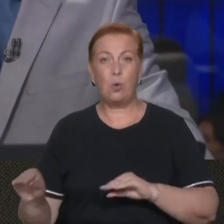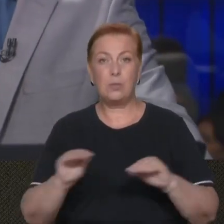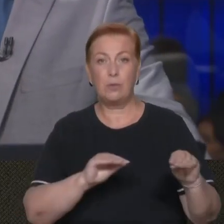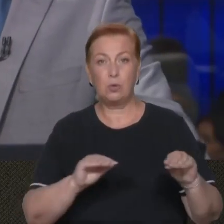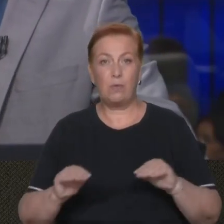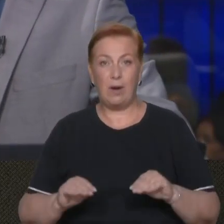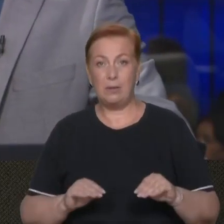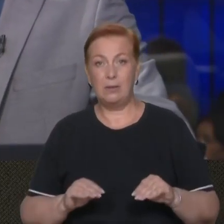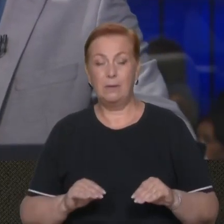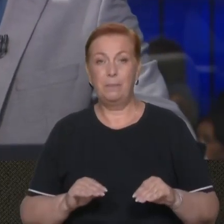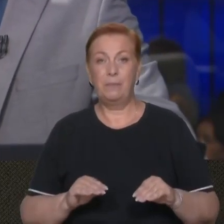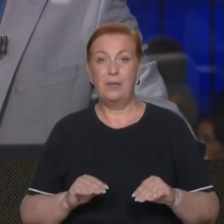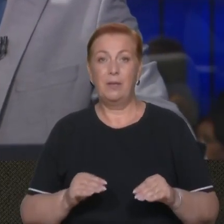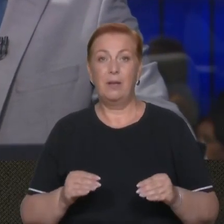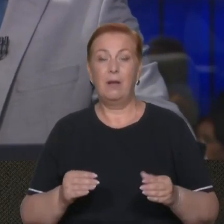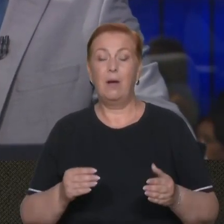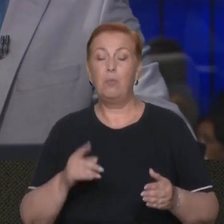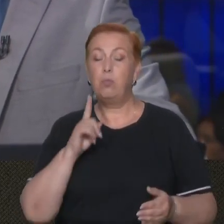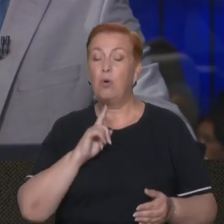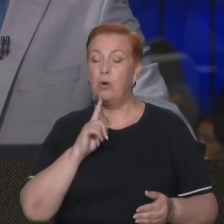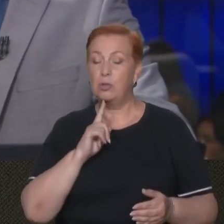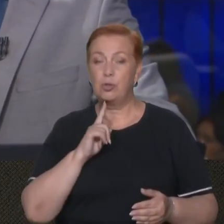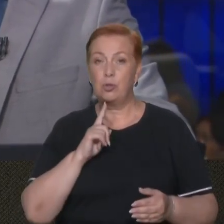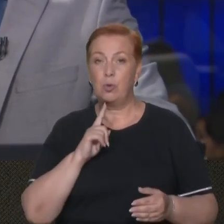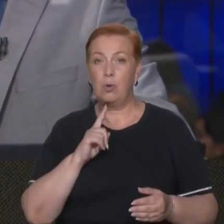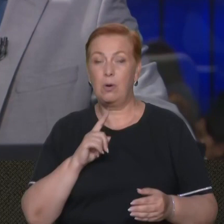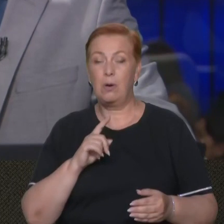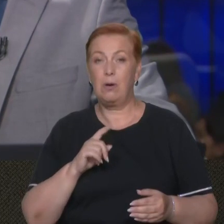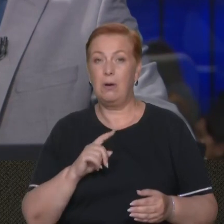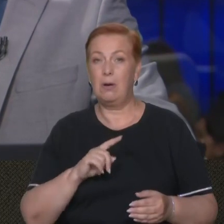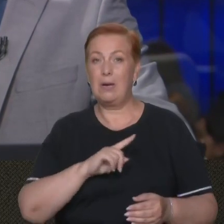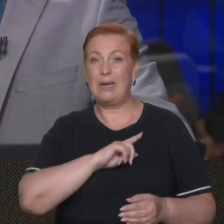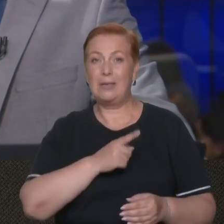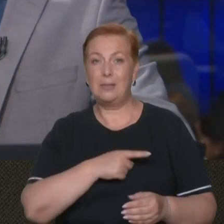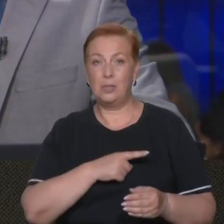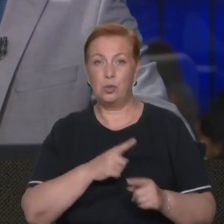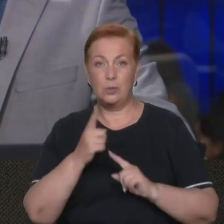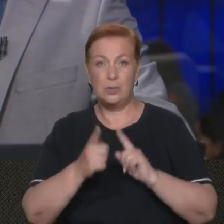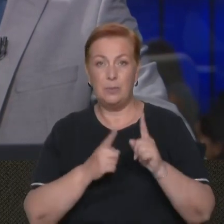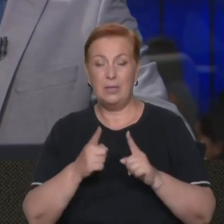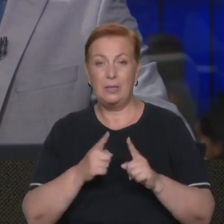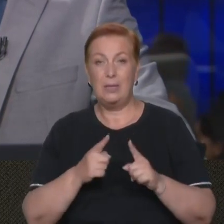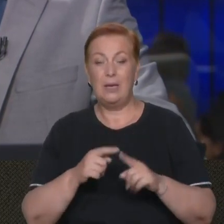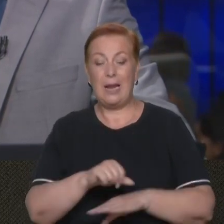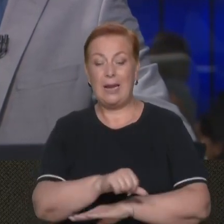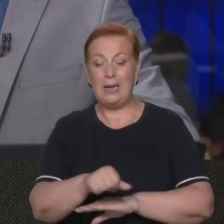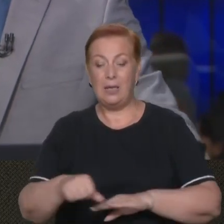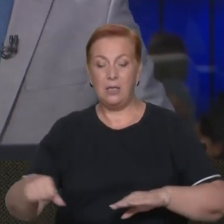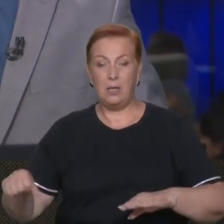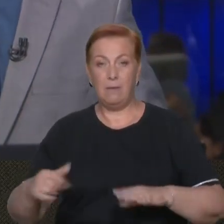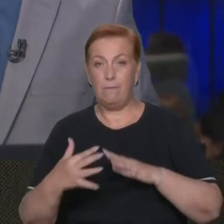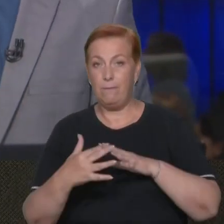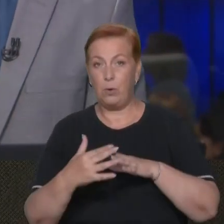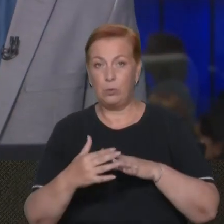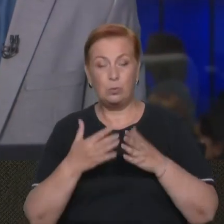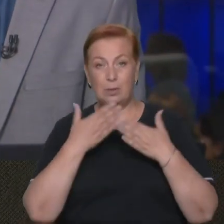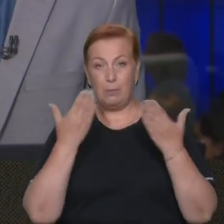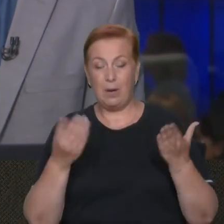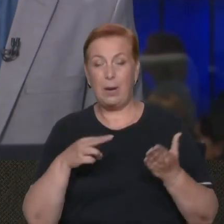боротьби? Поки що критичної зміни лінії фронту немає, тому що ми